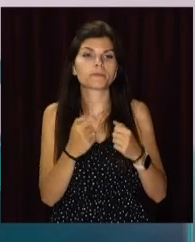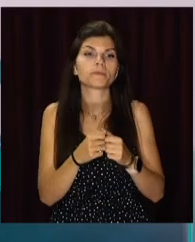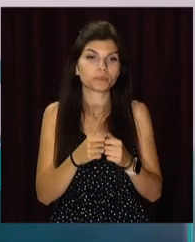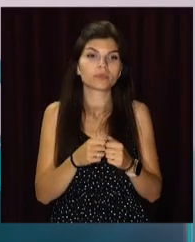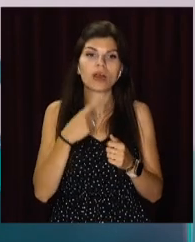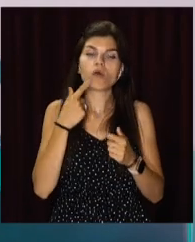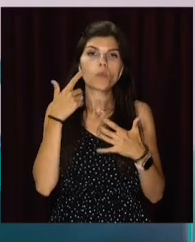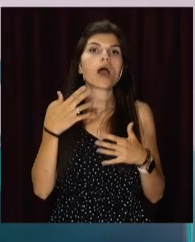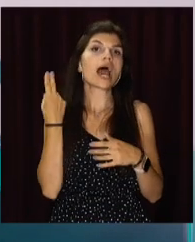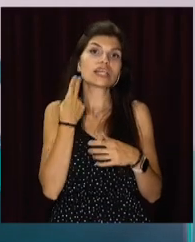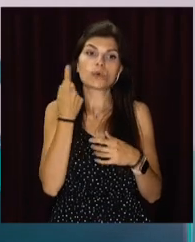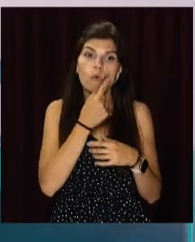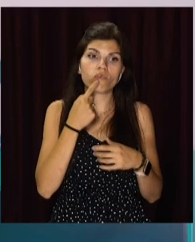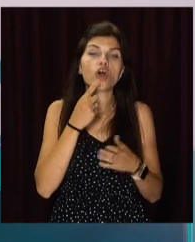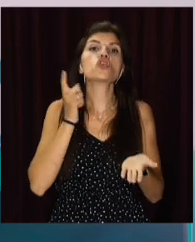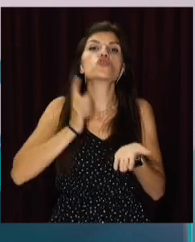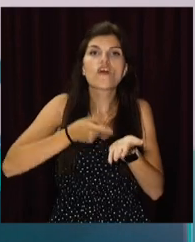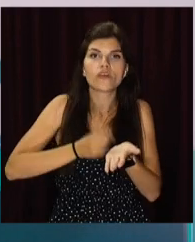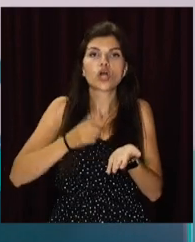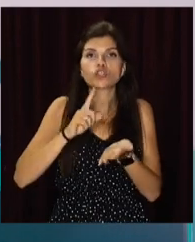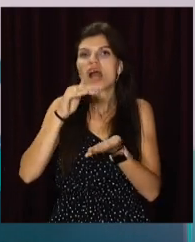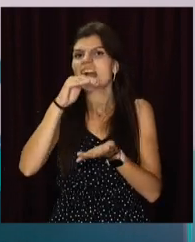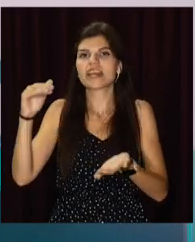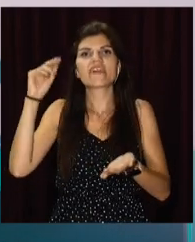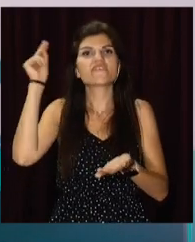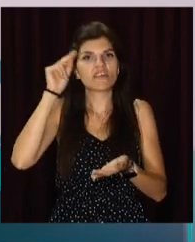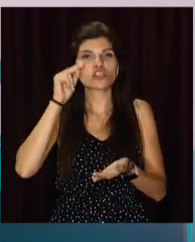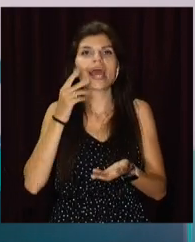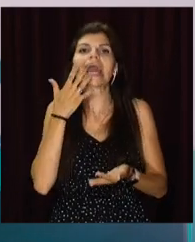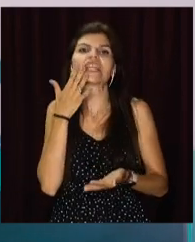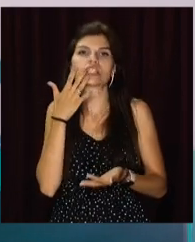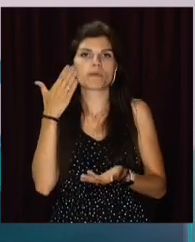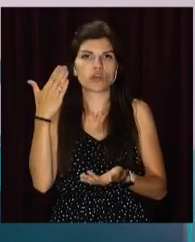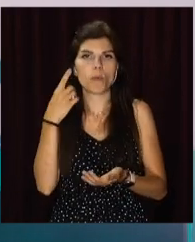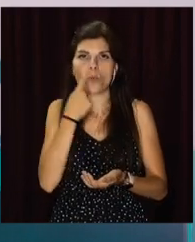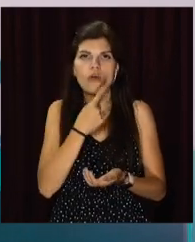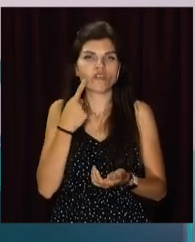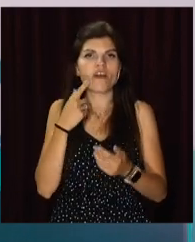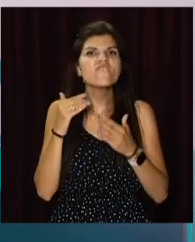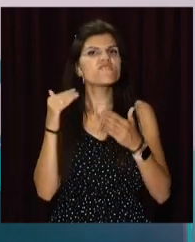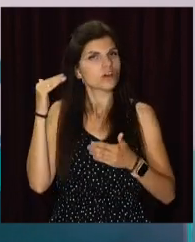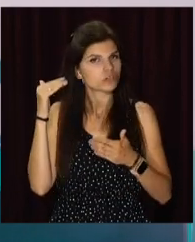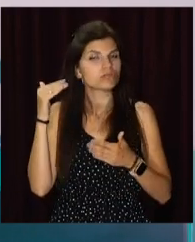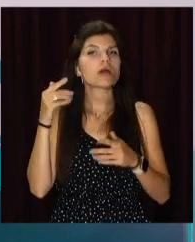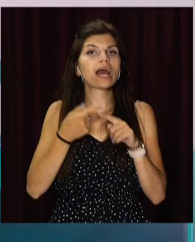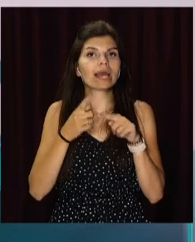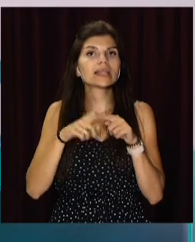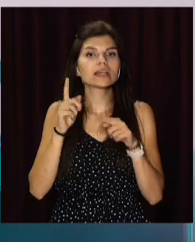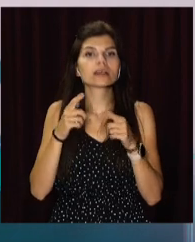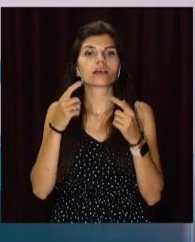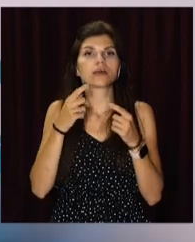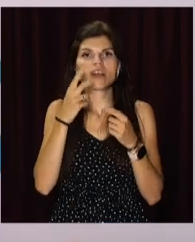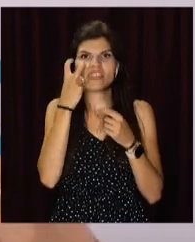саме англійська мова, довела, що рівень вивчення іноземної мови став вище. Це і кількість